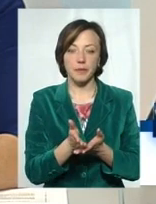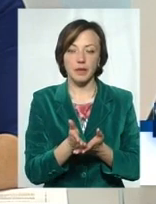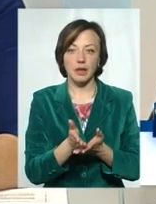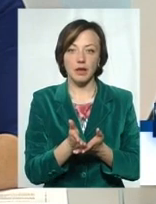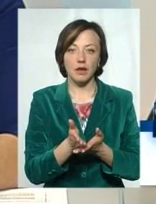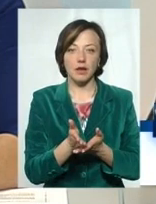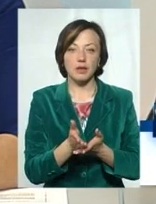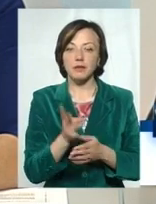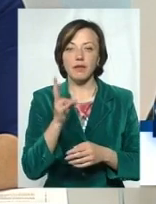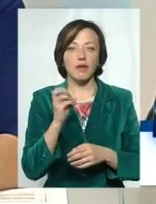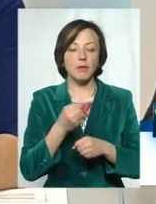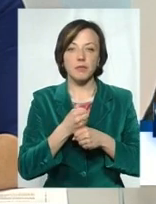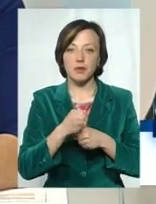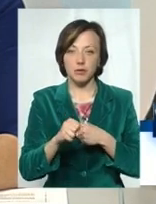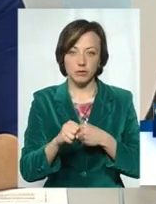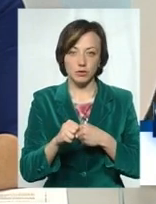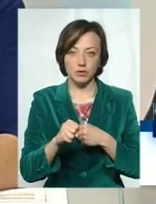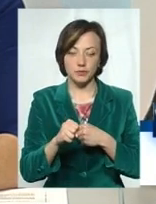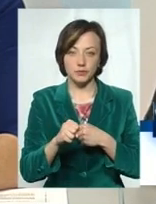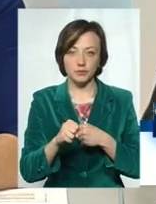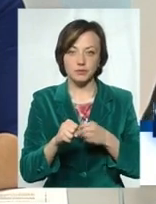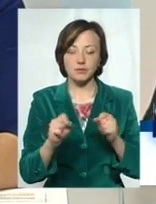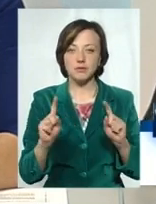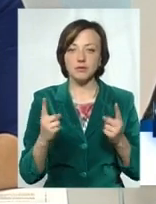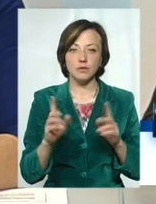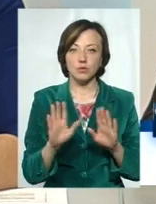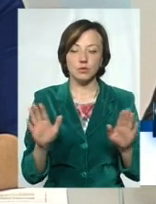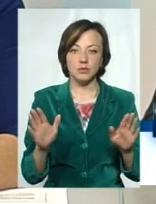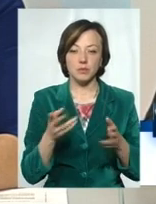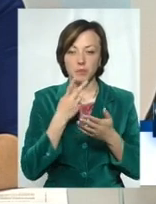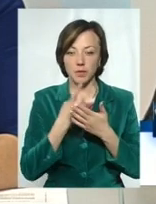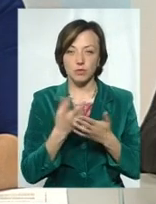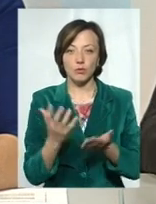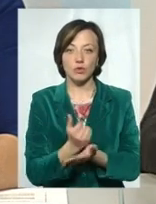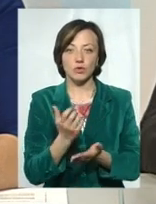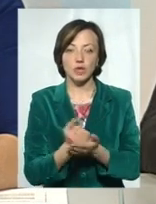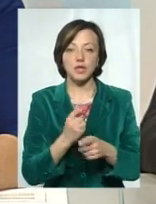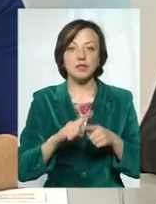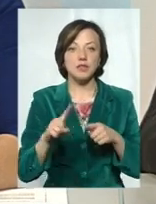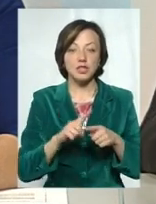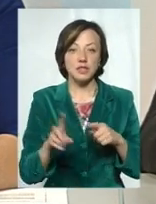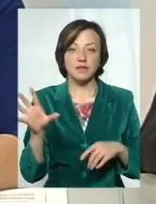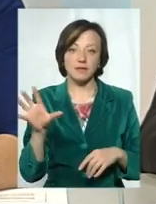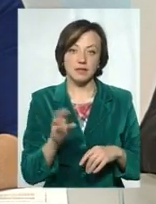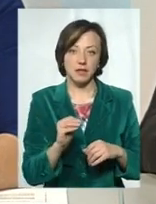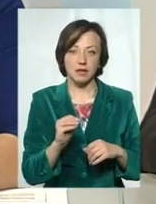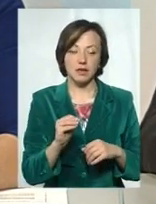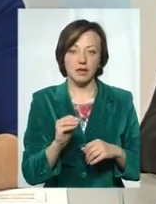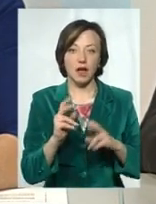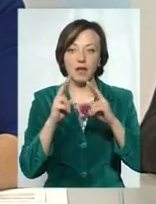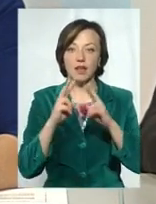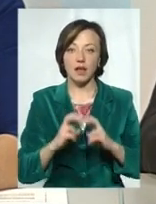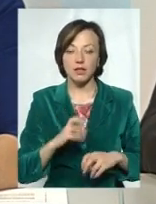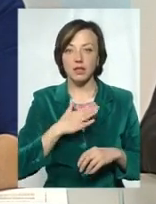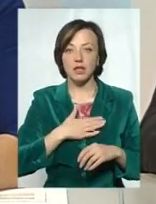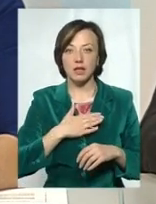скажімо, ну, не примусу, не дуже, ми бачимо, виходить. Скоріше всього, аналітики